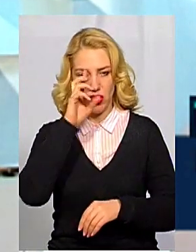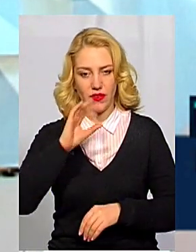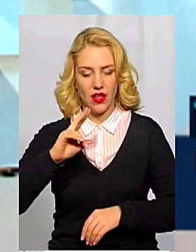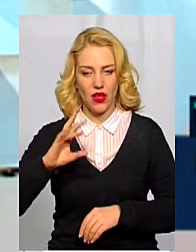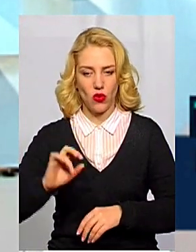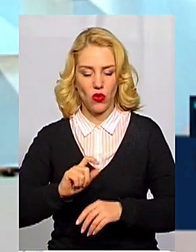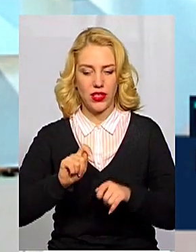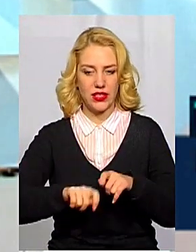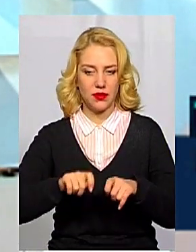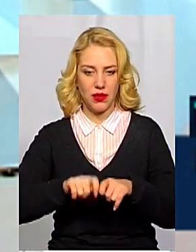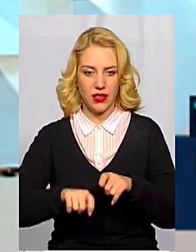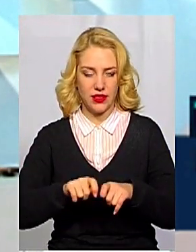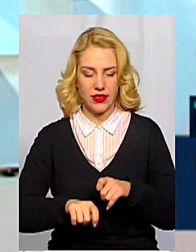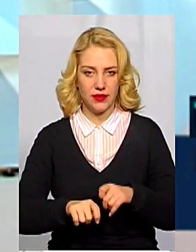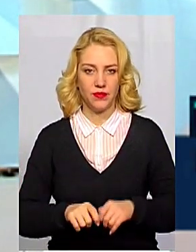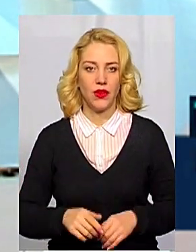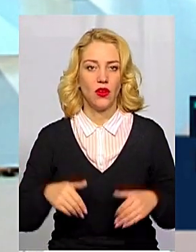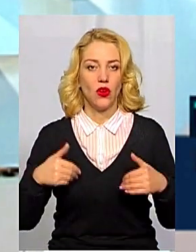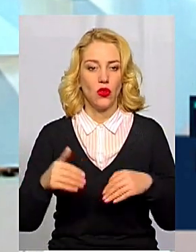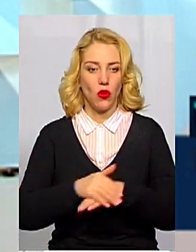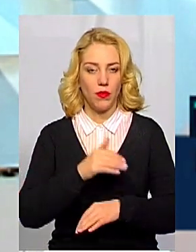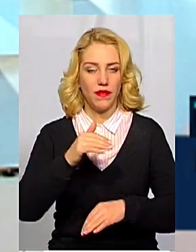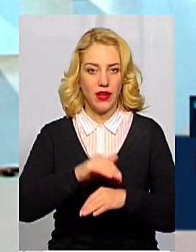області Олега Сліпчука. Добрий вечір, панове.